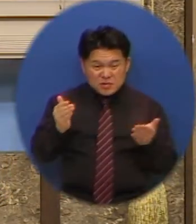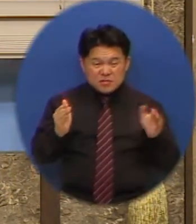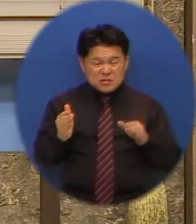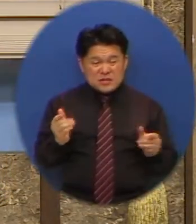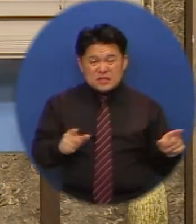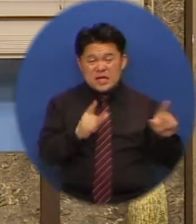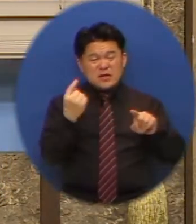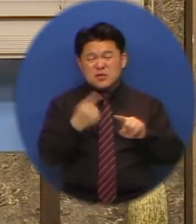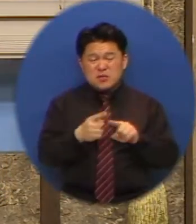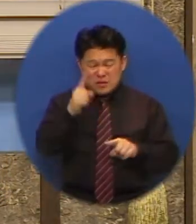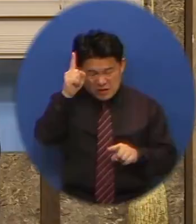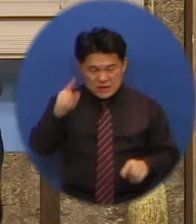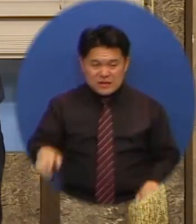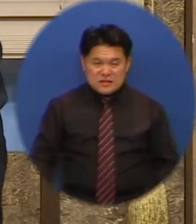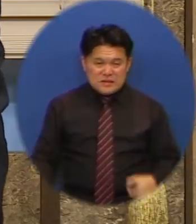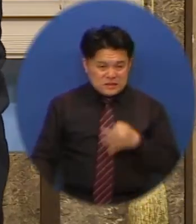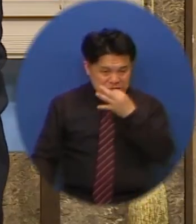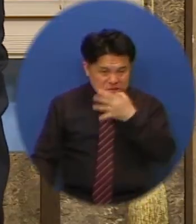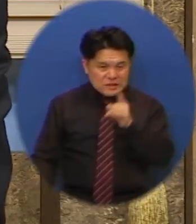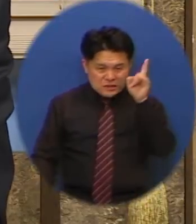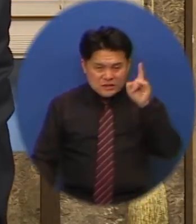그런데. 그래서